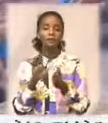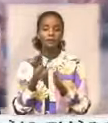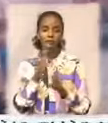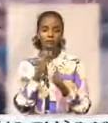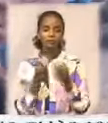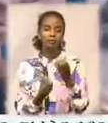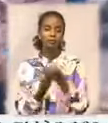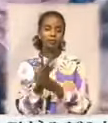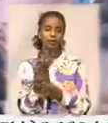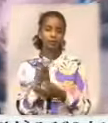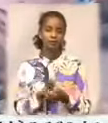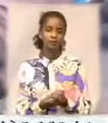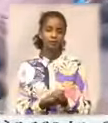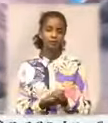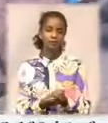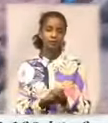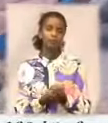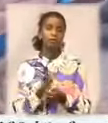በማሳደግ